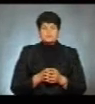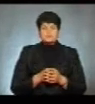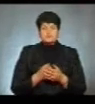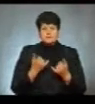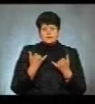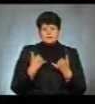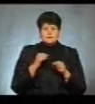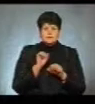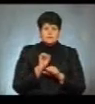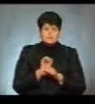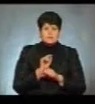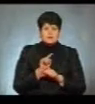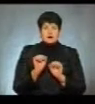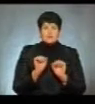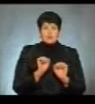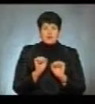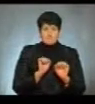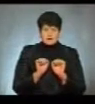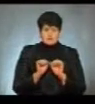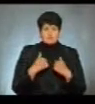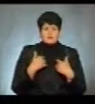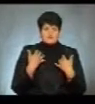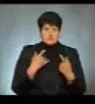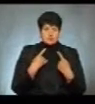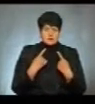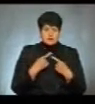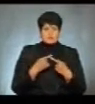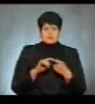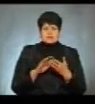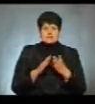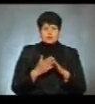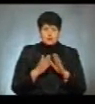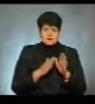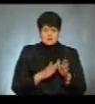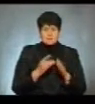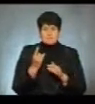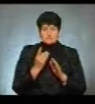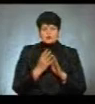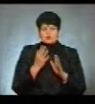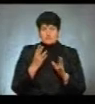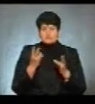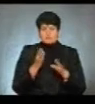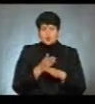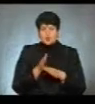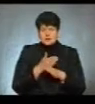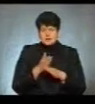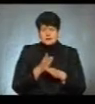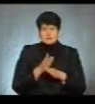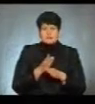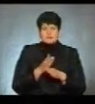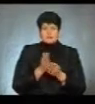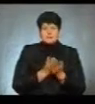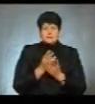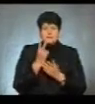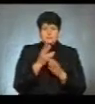сьогодні зупинимося на управителях, так як ми вже розмовляли по цій ситуації. Значить, першочергово нам треба розділити. Діляться послуги на дві